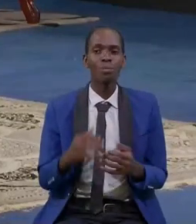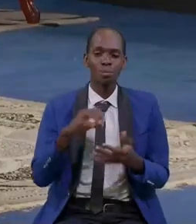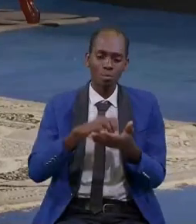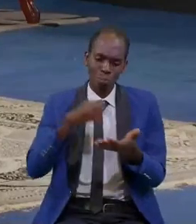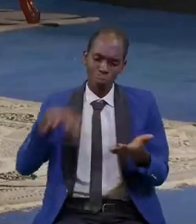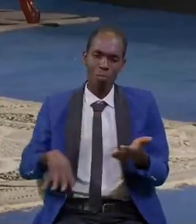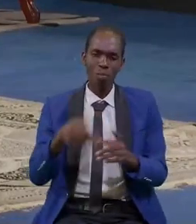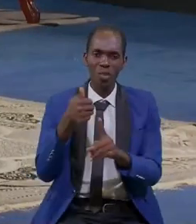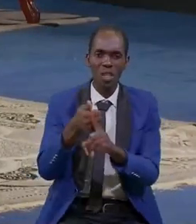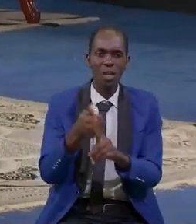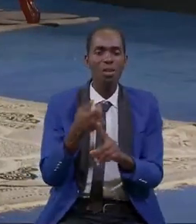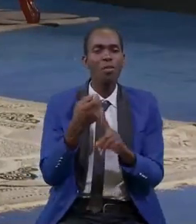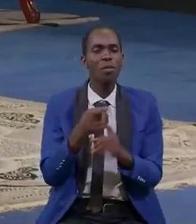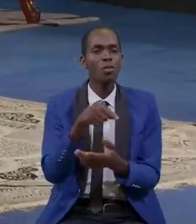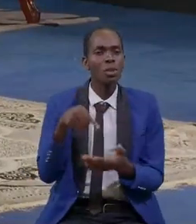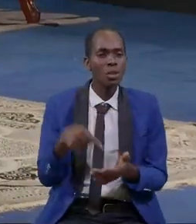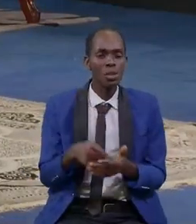Sortez donc.